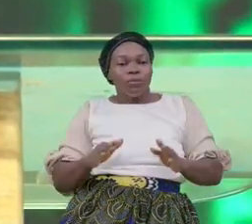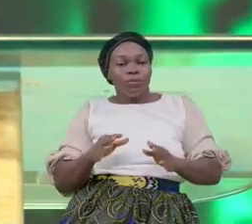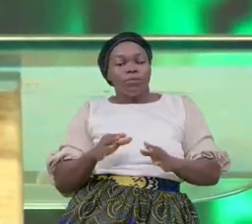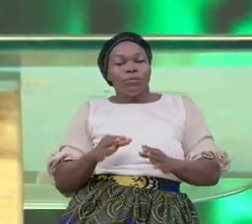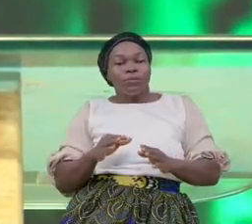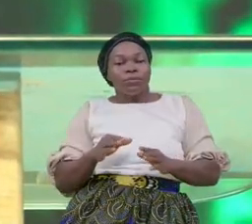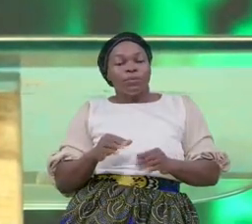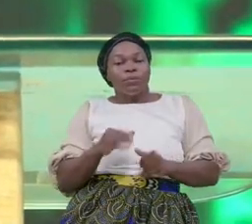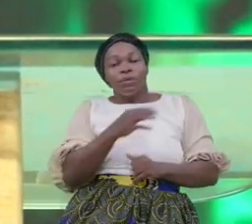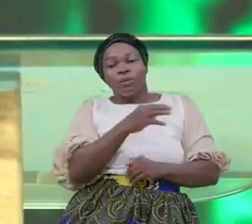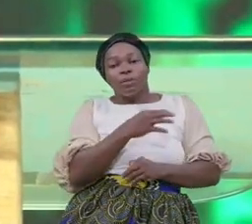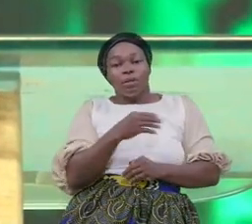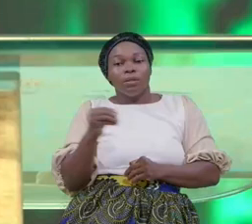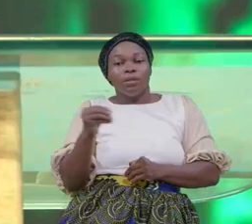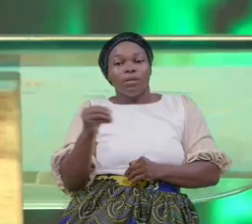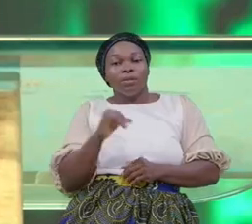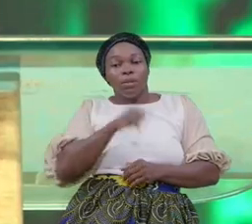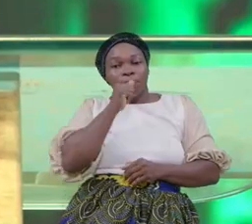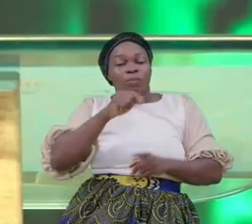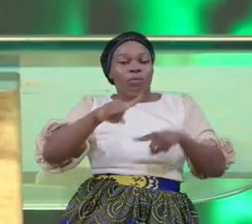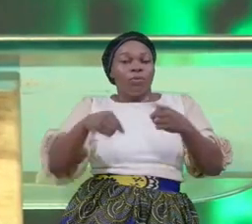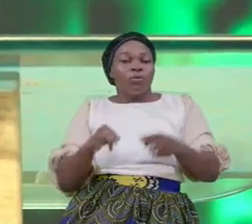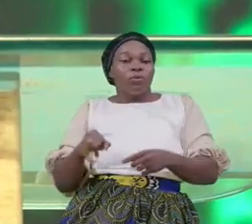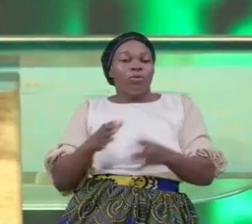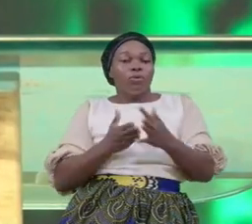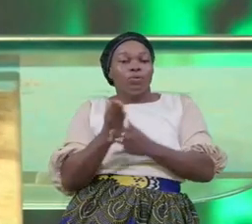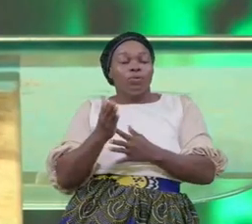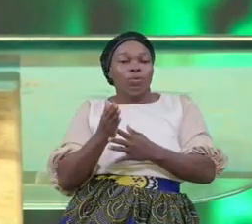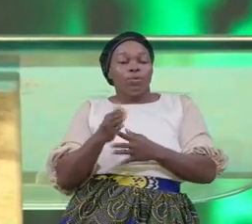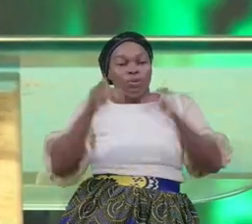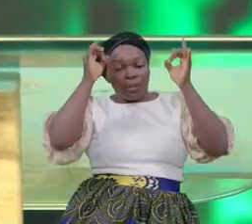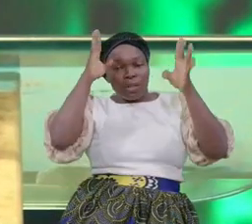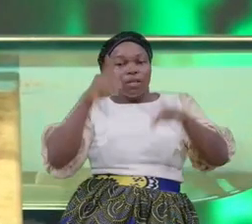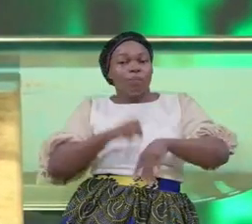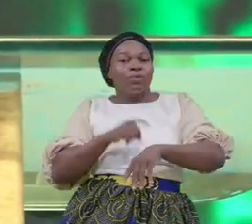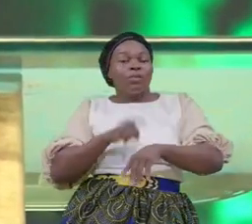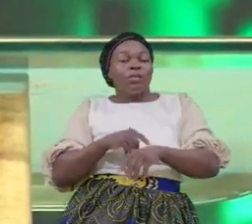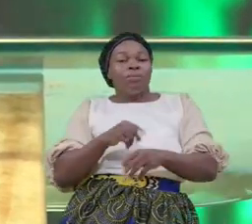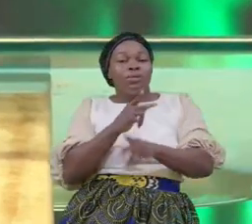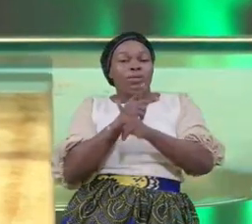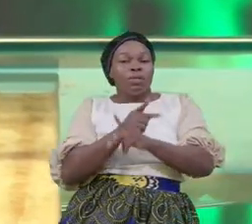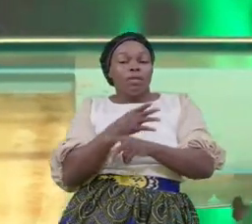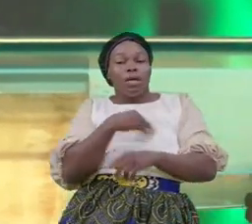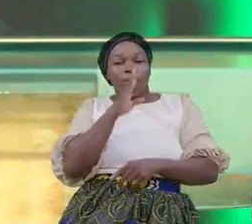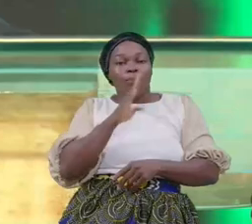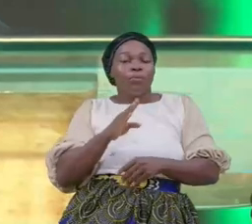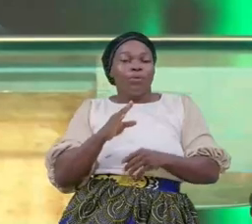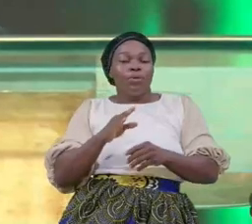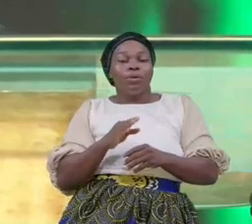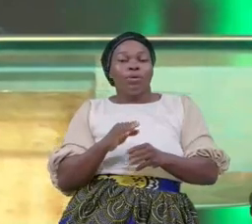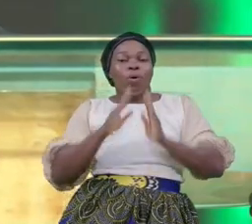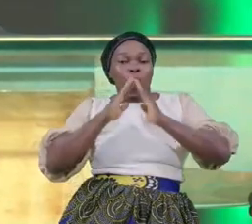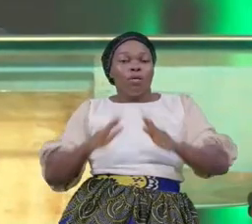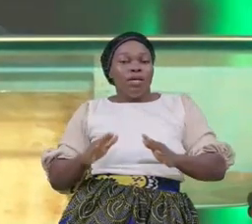tranquille, je traverse des moments durs. dis-lui, sois tranquille. Avec